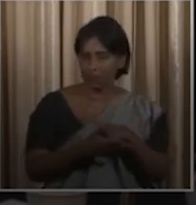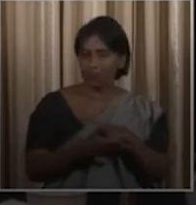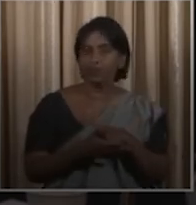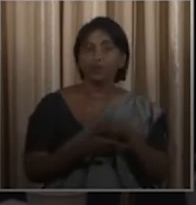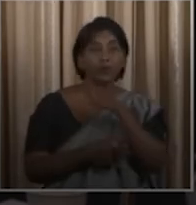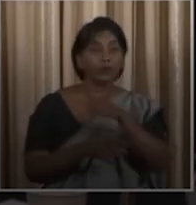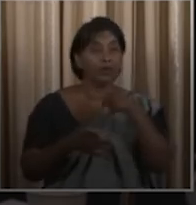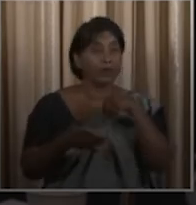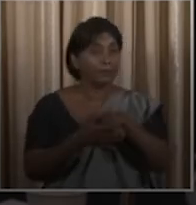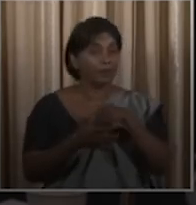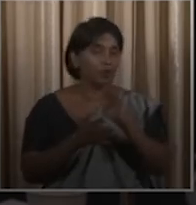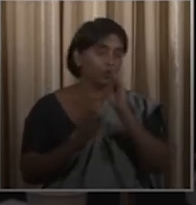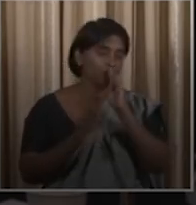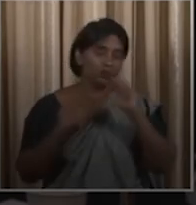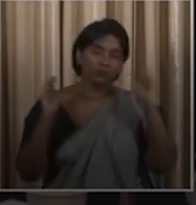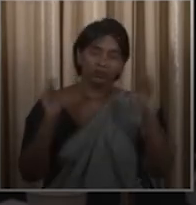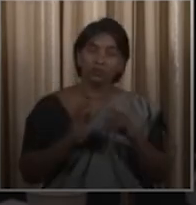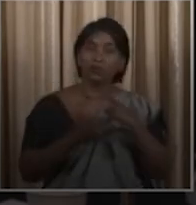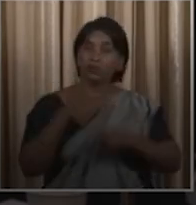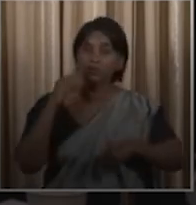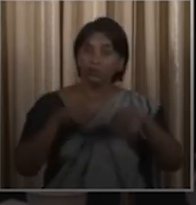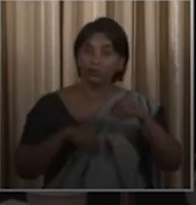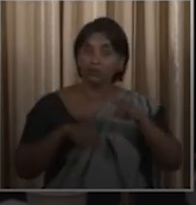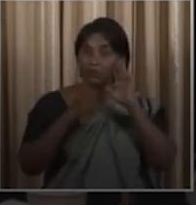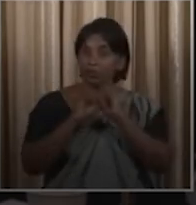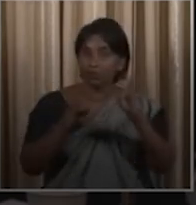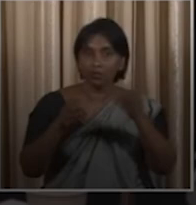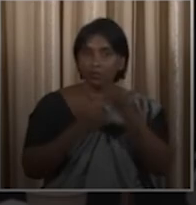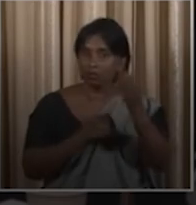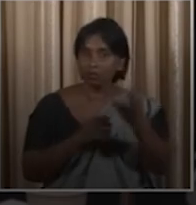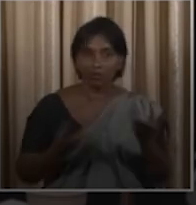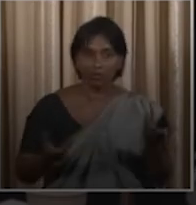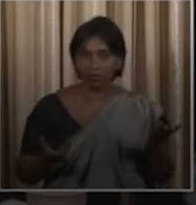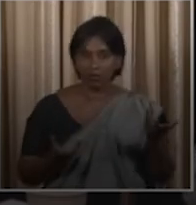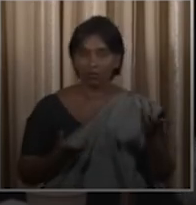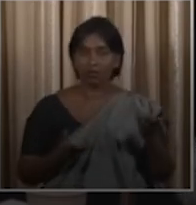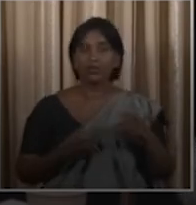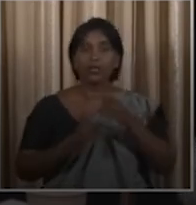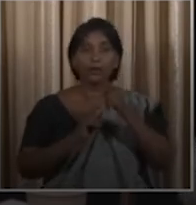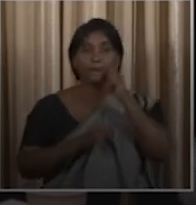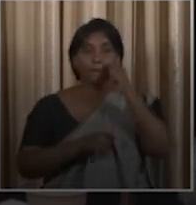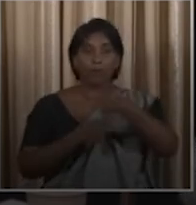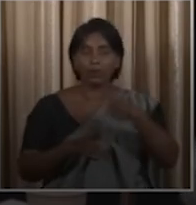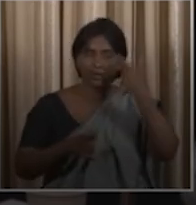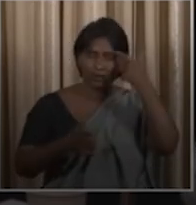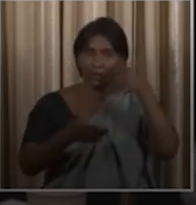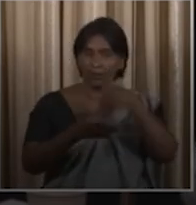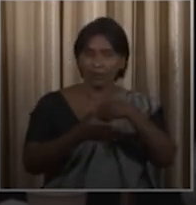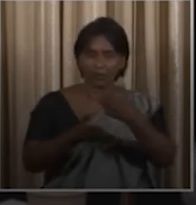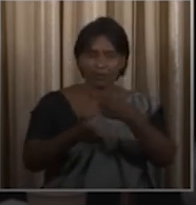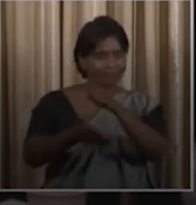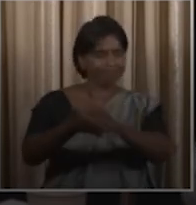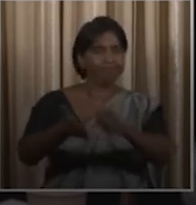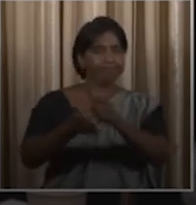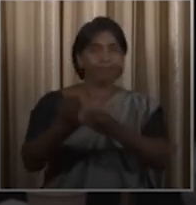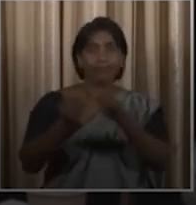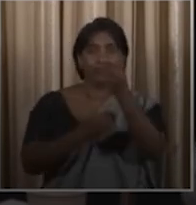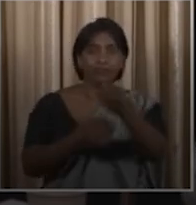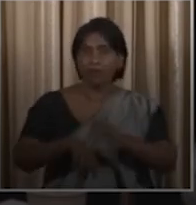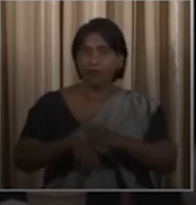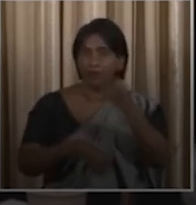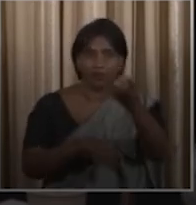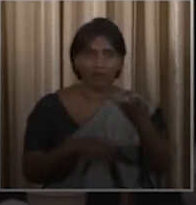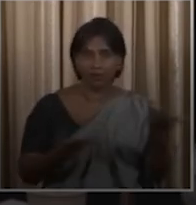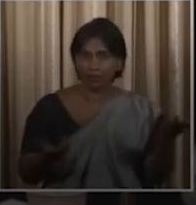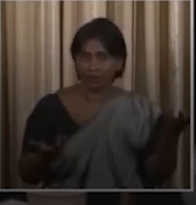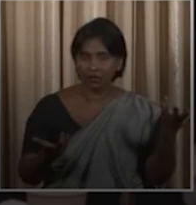තමුන්වාසල මැතිවරණකින් ප්‍රකාශනපත් කරන්න දෙන්නේ නැද්ද ජනතාවට තමන්ගේ පීඩන ගිල කතරයක් ගහලා ඉදිරිපත් කරන්න අවස්ථාවක් දෙන්නේ නැද්ද එම අවස්ථාව